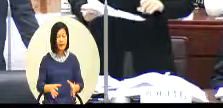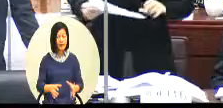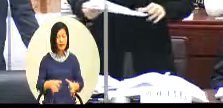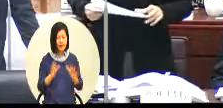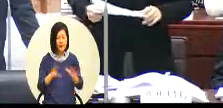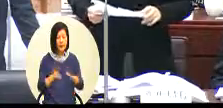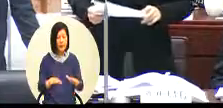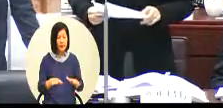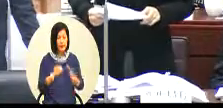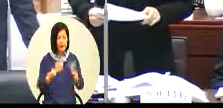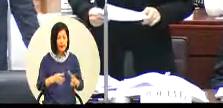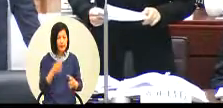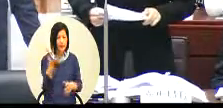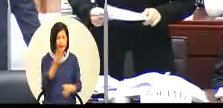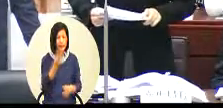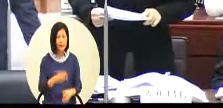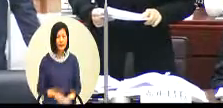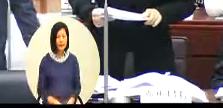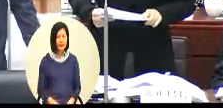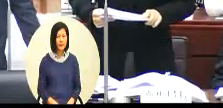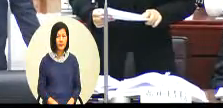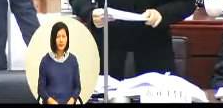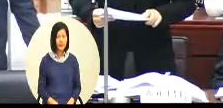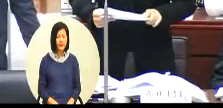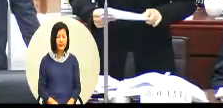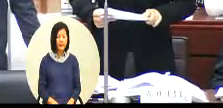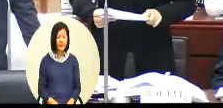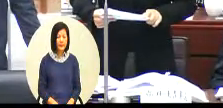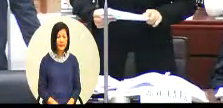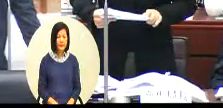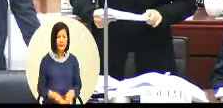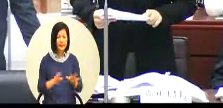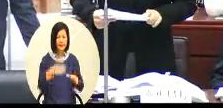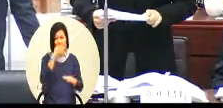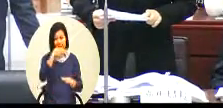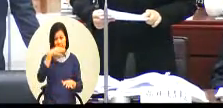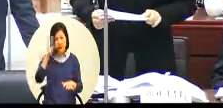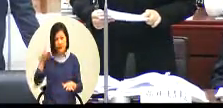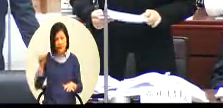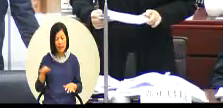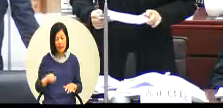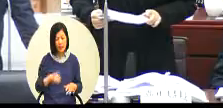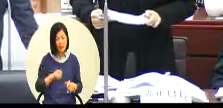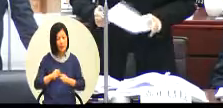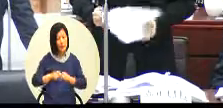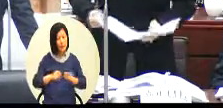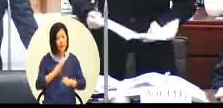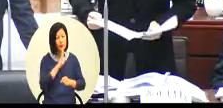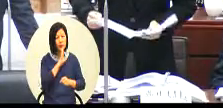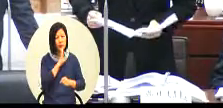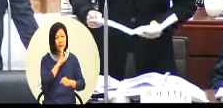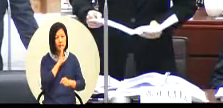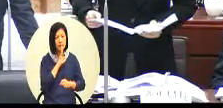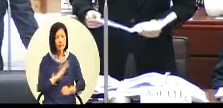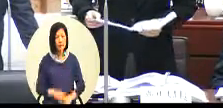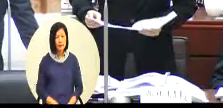个，啊，那个我们现在目前凤山的计划是，